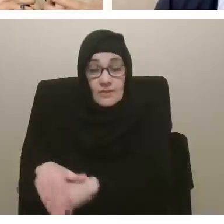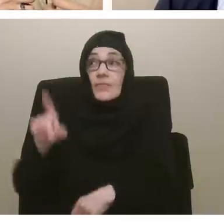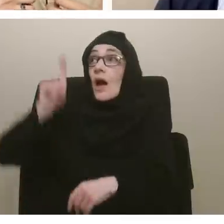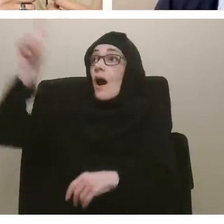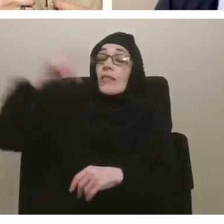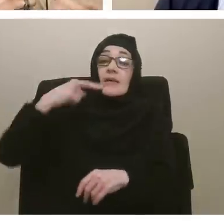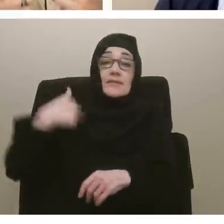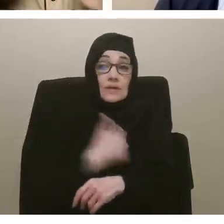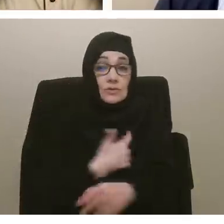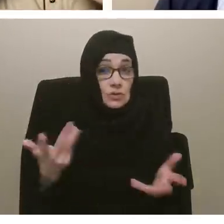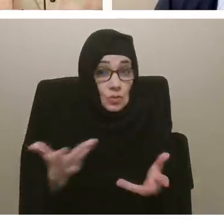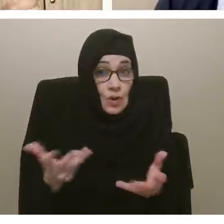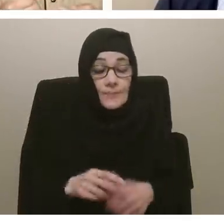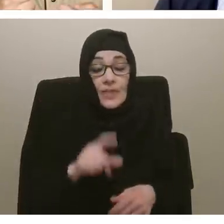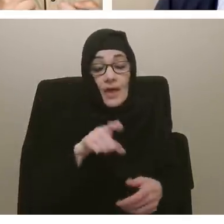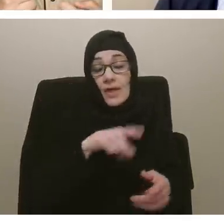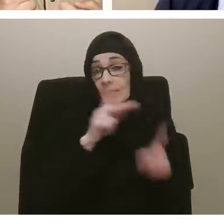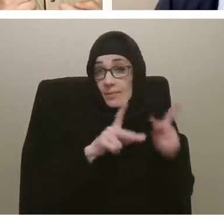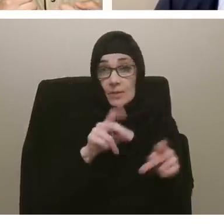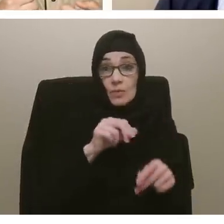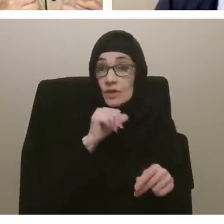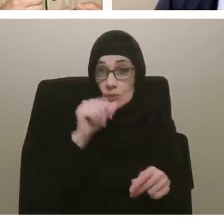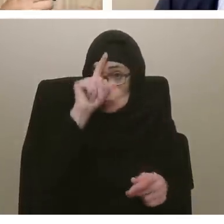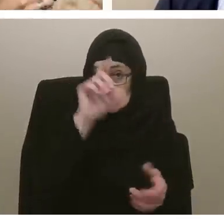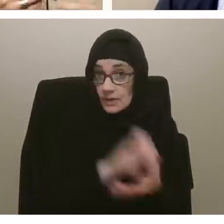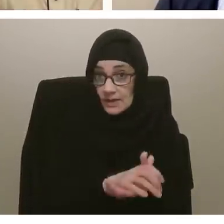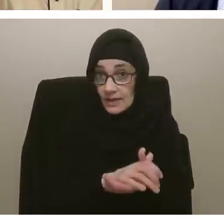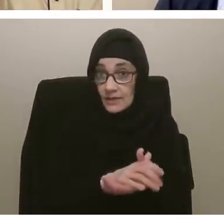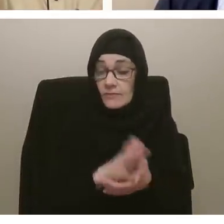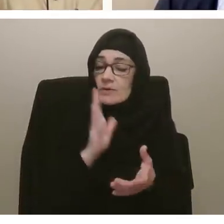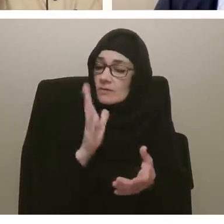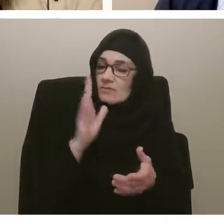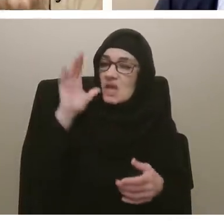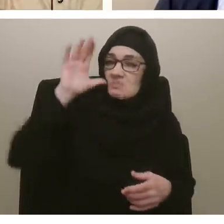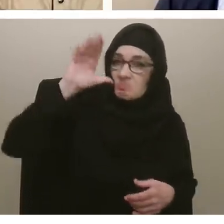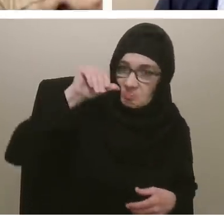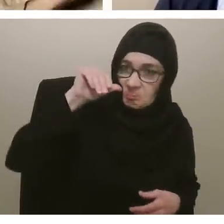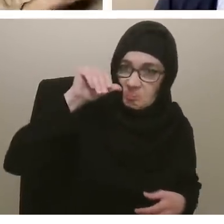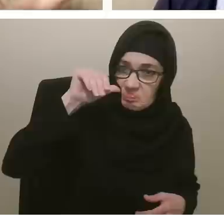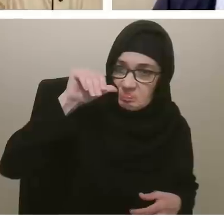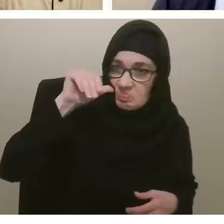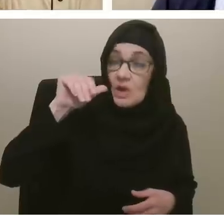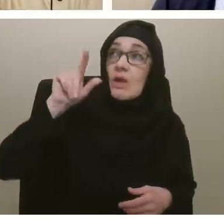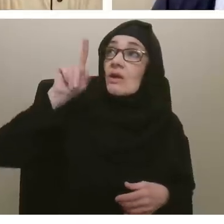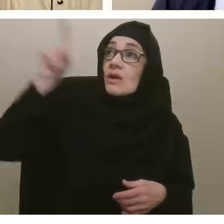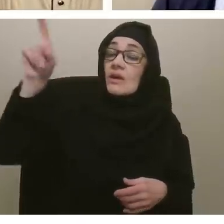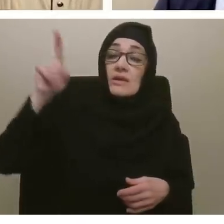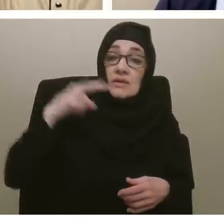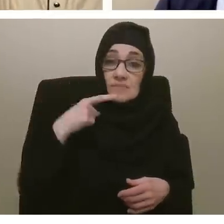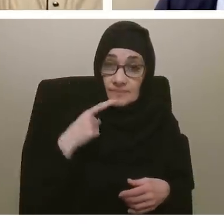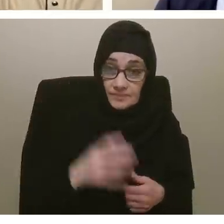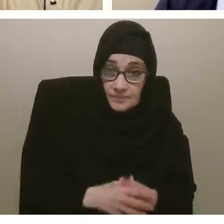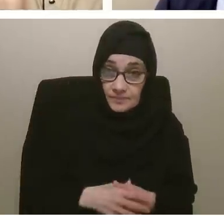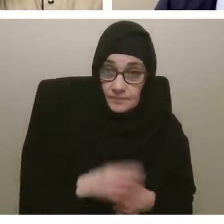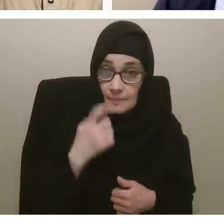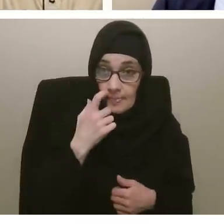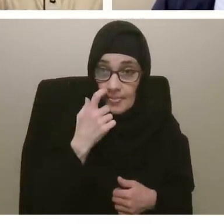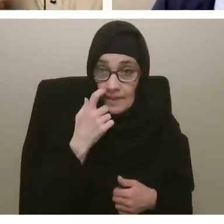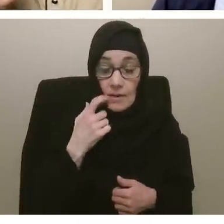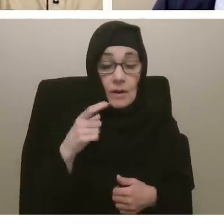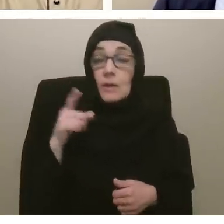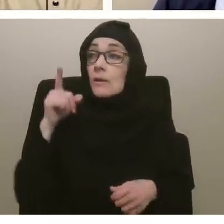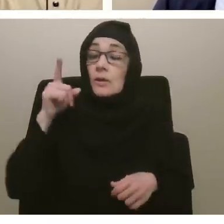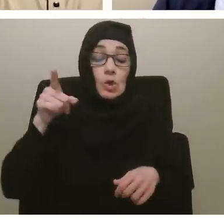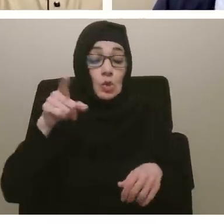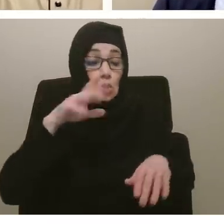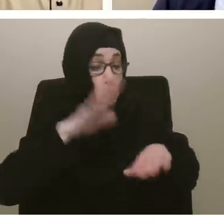disbelievers are going to do? The ones that insist on their disbelief. سَوَاءٌ عَلَيْهِمْ أَأَنذَرْتَهُمْ أَمْ لَمْ تُنذِرْهُمْ لَا يُؤْمِنُونَ. You warn